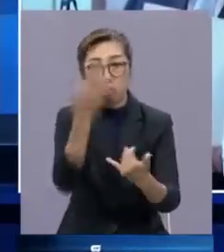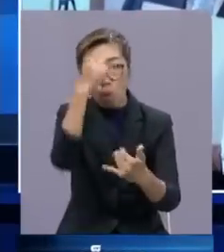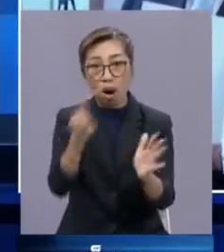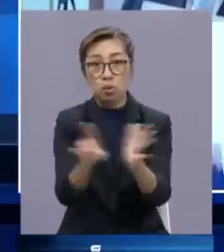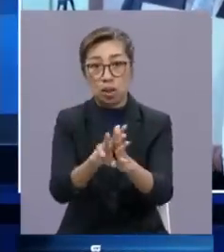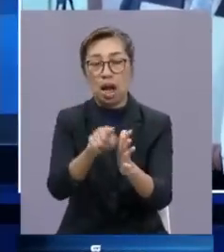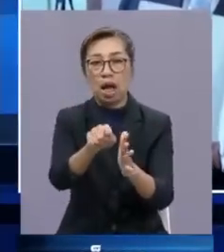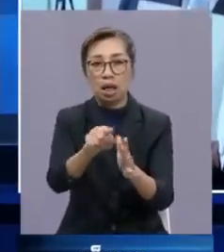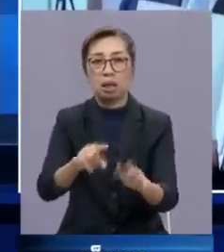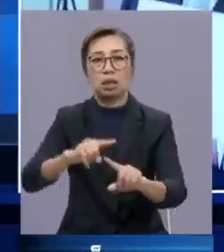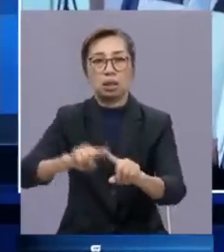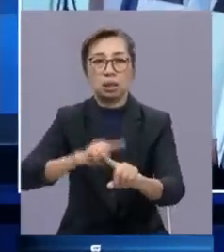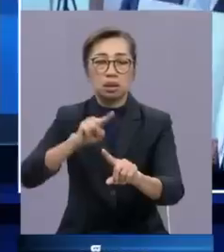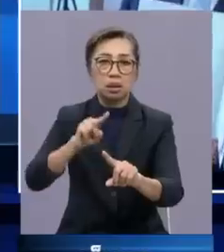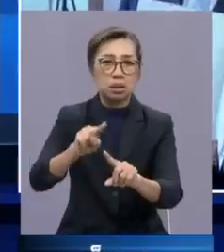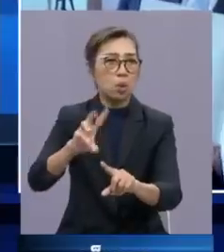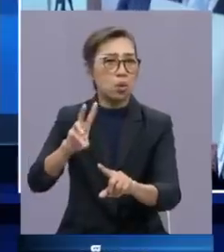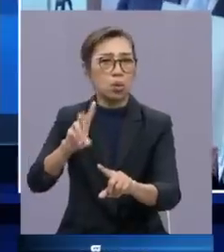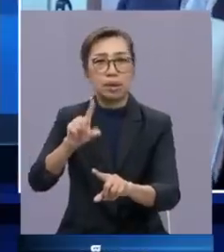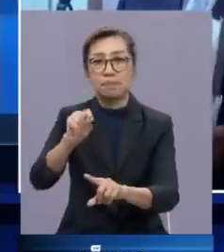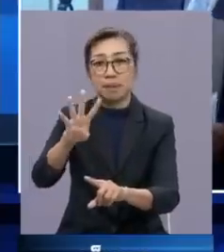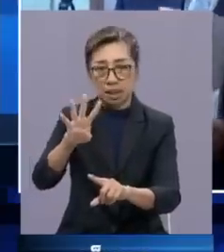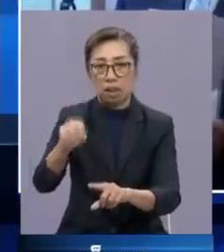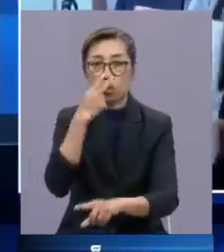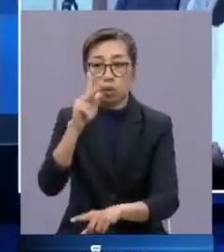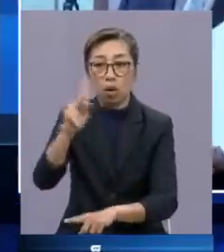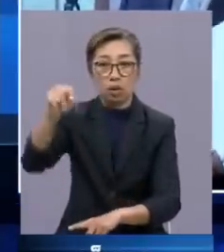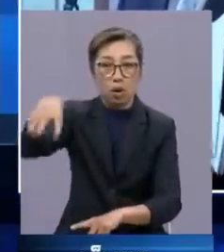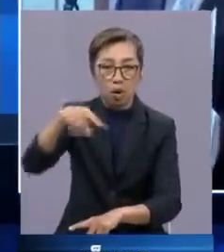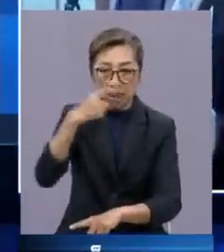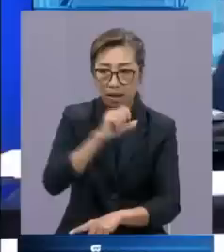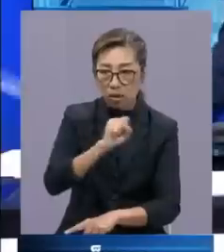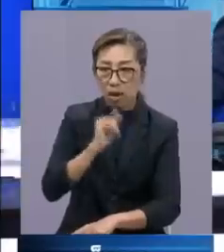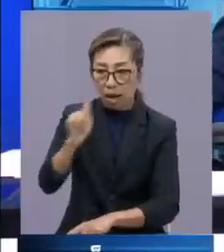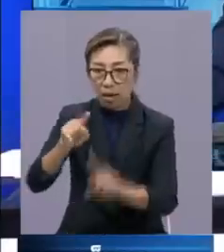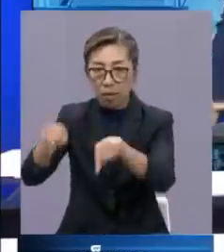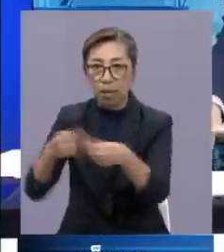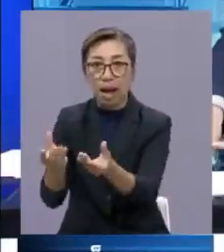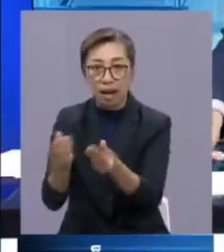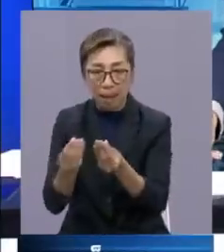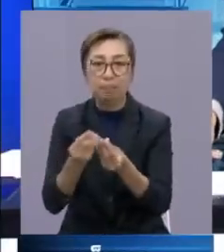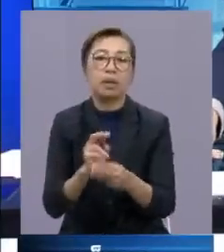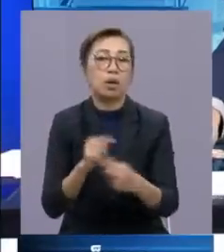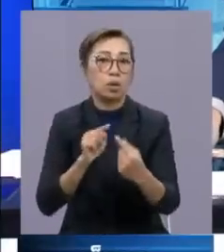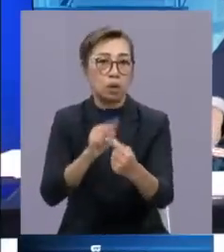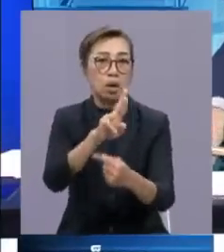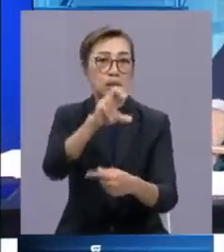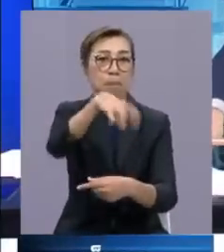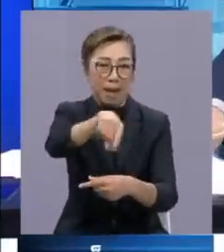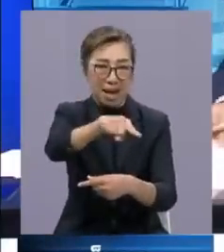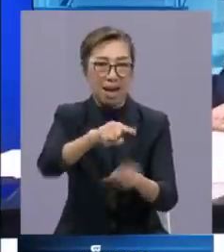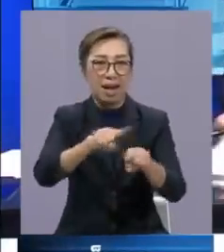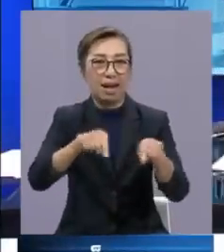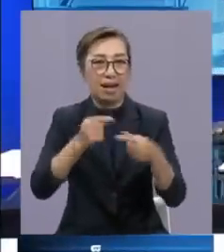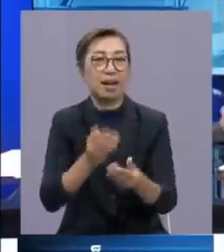ที่24ที่ไปรับไปรับรองก็รอดูว่าจะมีส.ส.ท่านไหนเดินทางไปอีกบ้างนะครับ ที่กกต.เองก็เห็นว่ามีเกือบร้อยเหมือนกันนะเมื่อวานที่ไปรับ